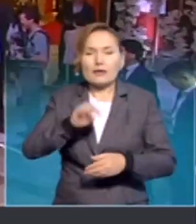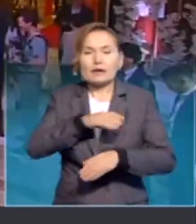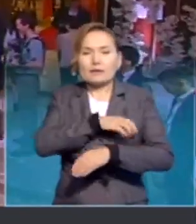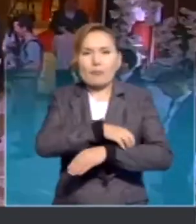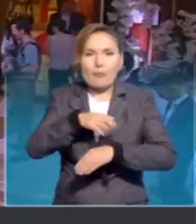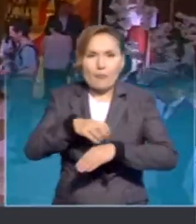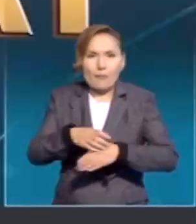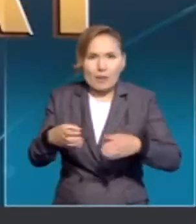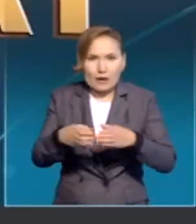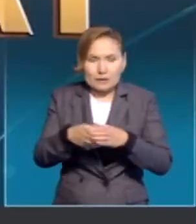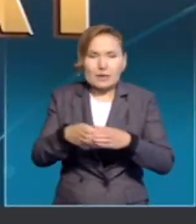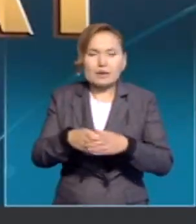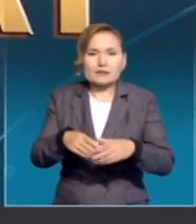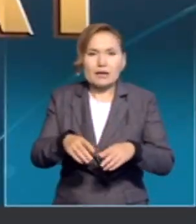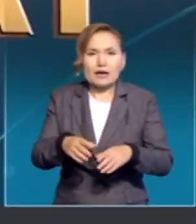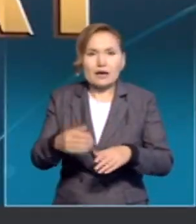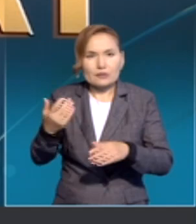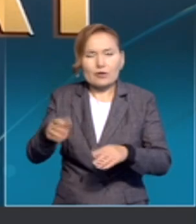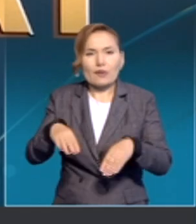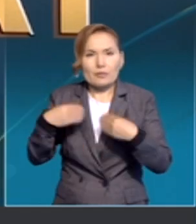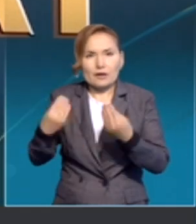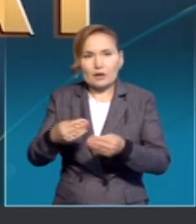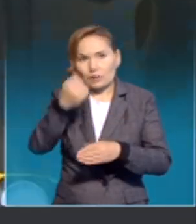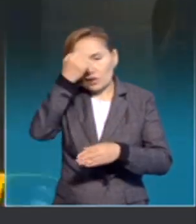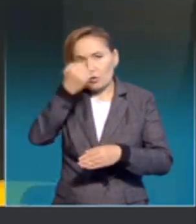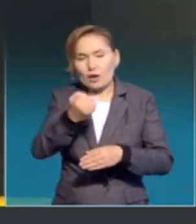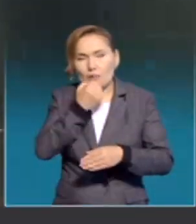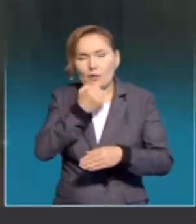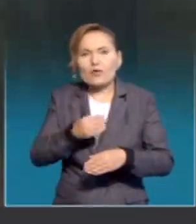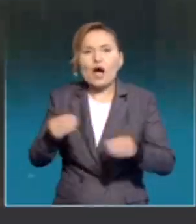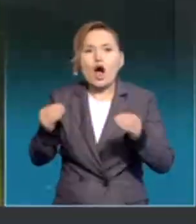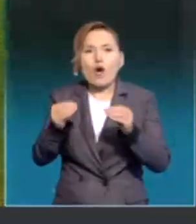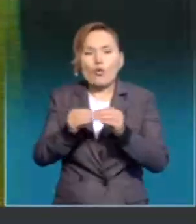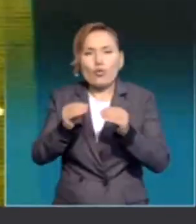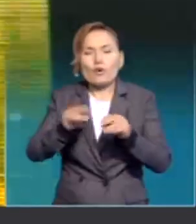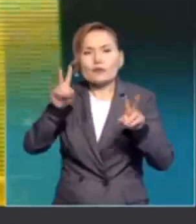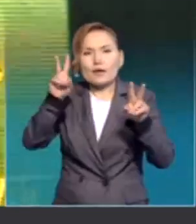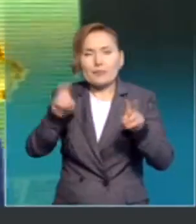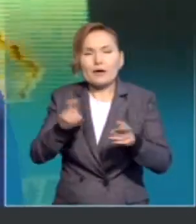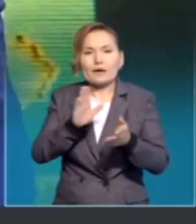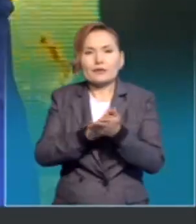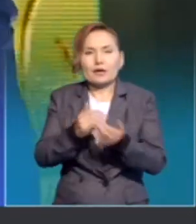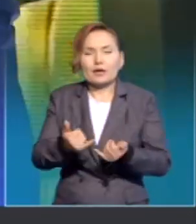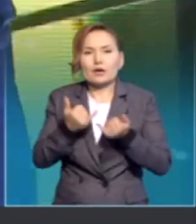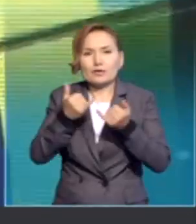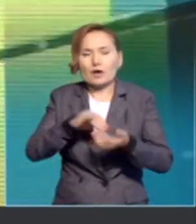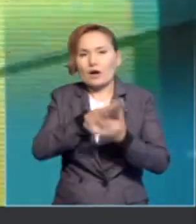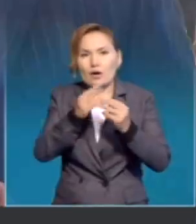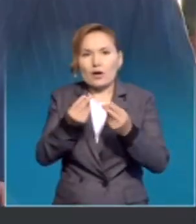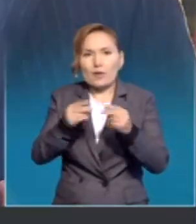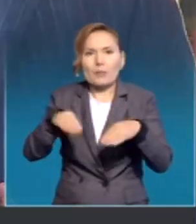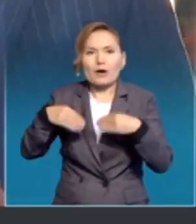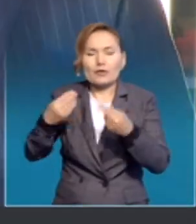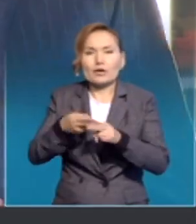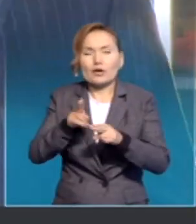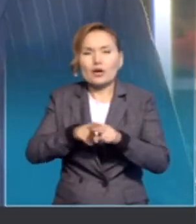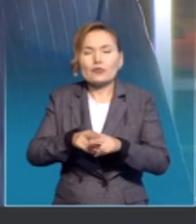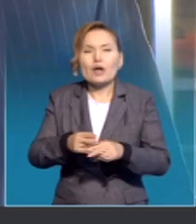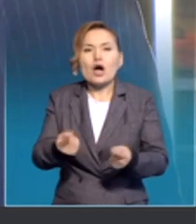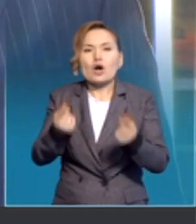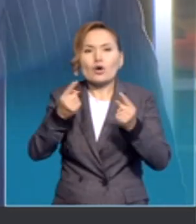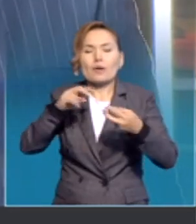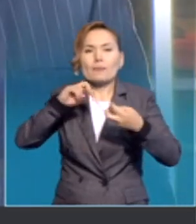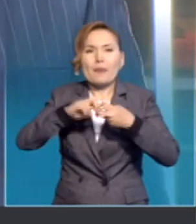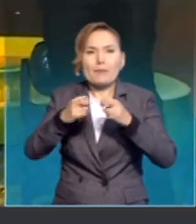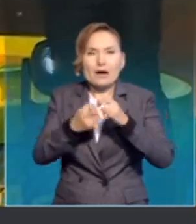соны арқалауға дайынбыз. Жалпы қауырсын қалам мүсіншесі 10 номинация бойынша табысталды. Жүлде қоры да қомақты. Қоғамдағы күрмеулі